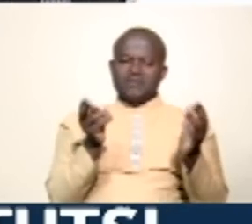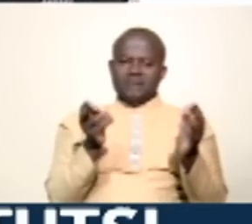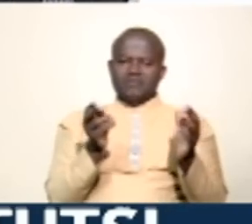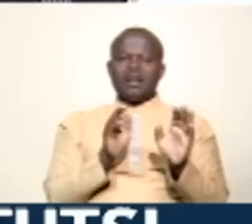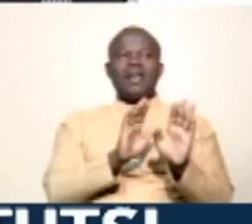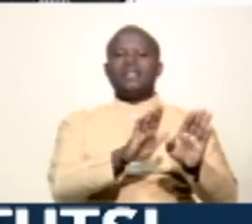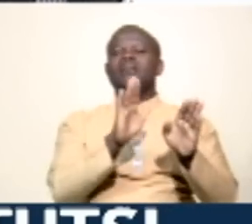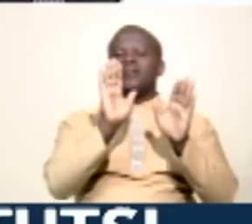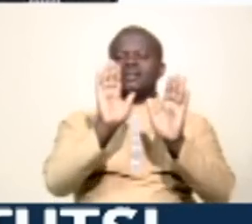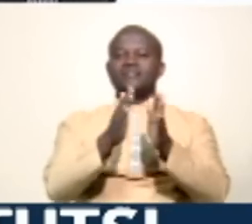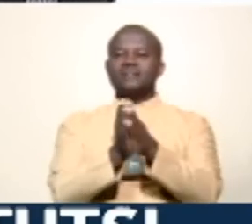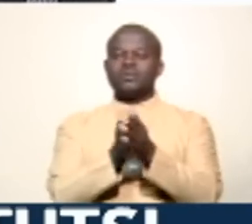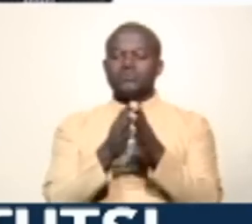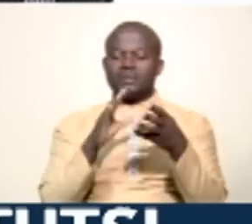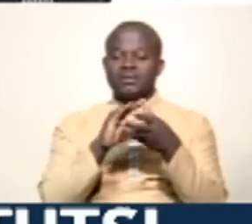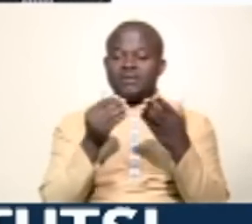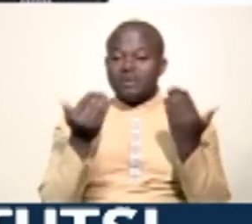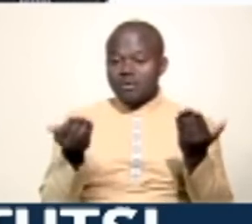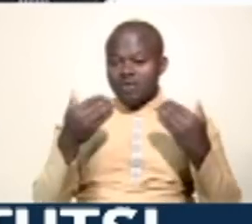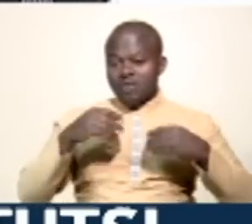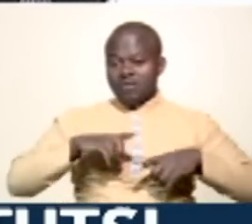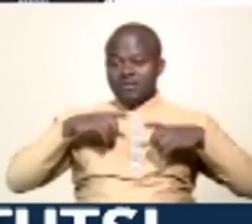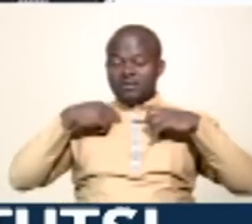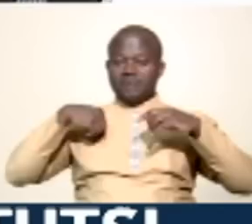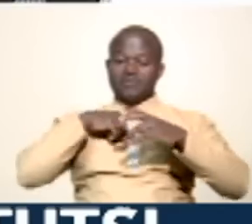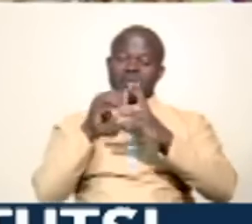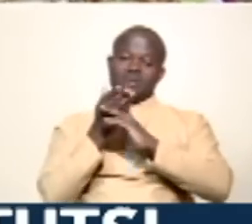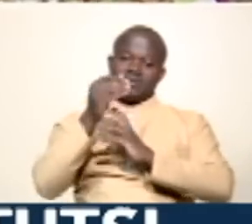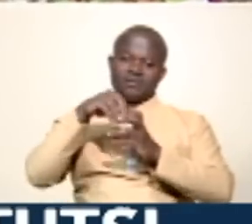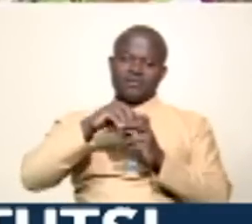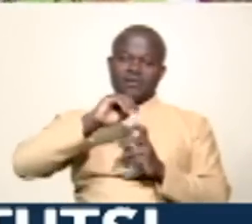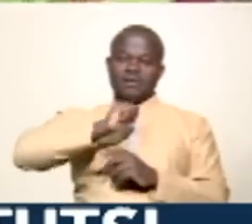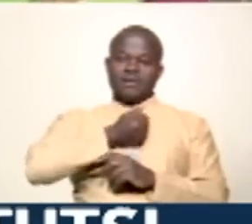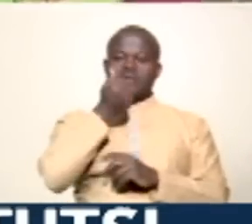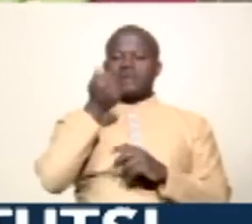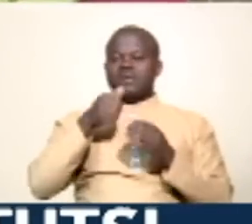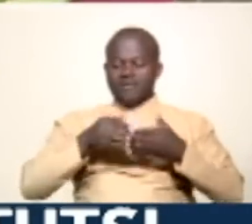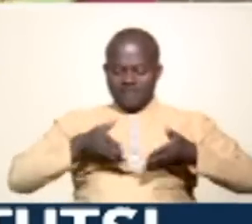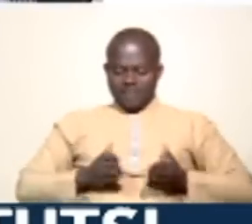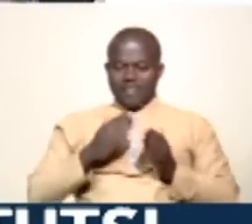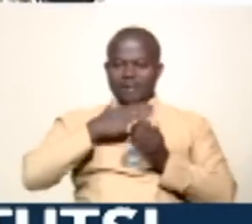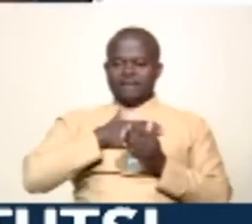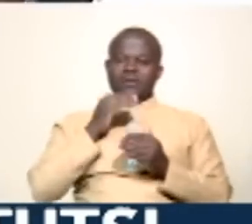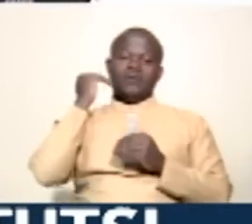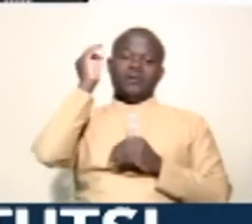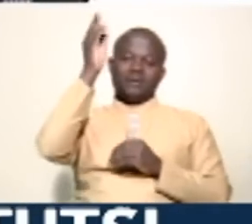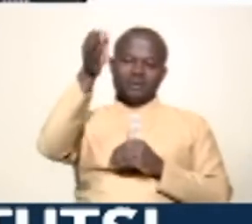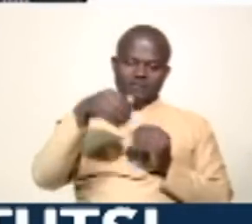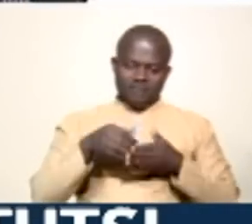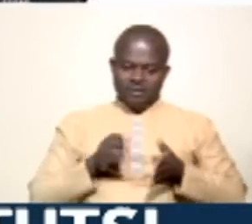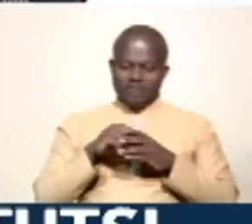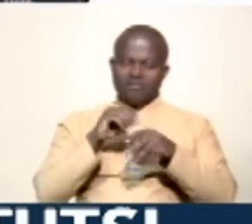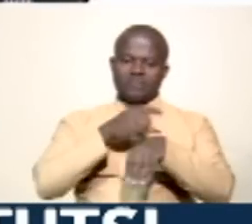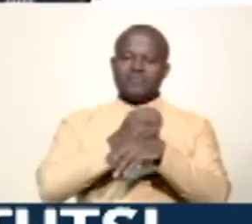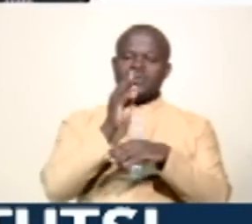nsize nkuruki, ko ubu buzima naciyemo abanjye abankomokaho n'abazadukomokaho mu minsi